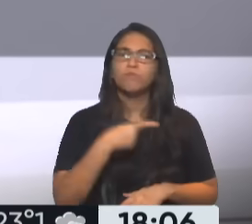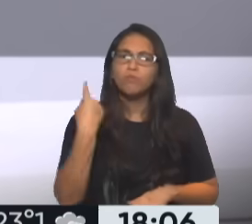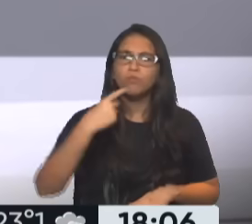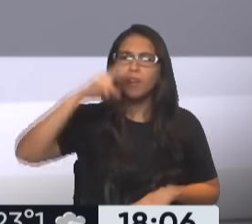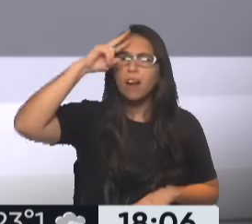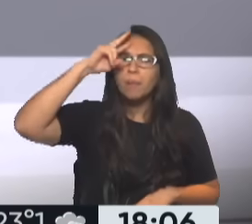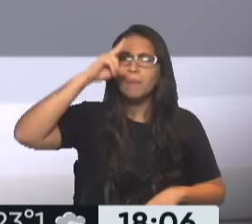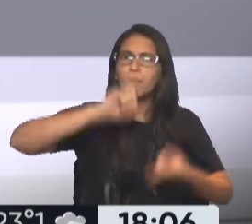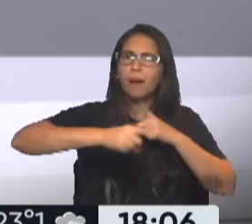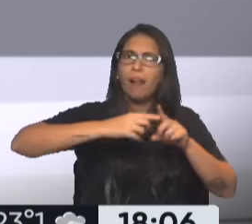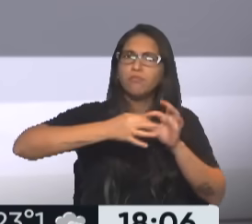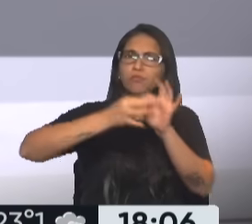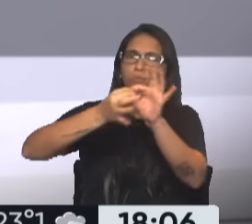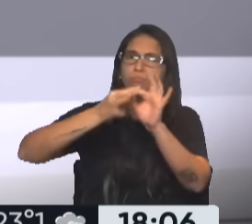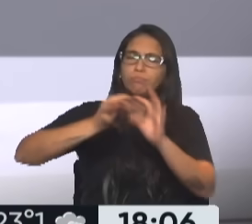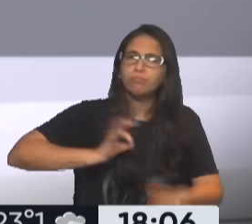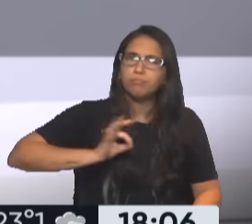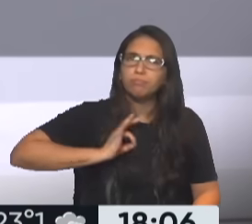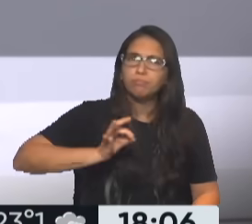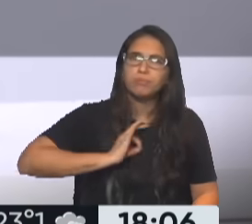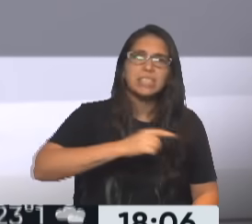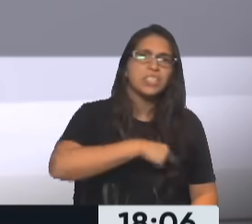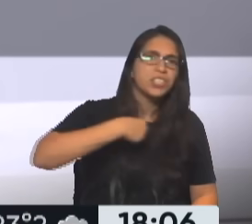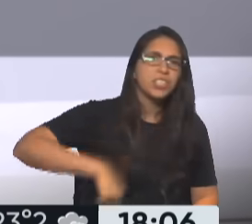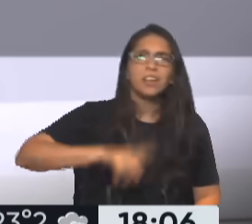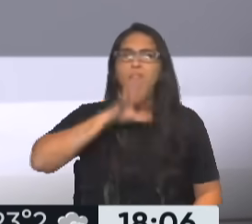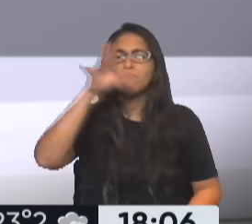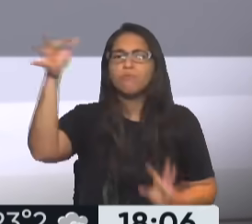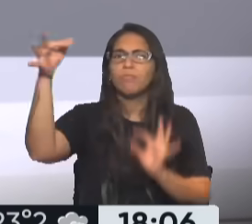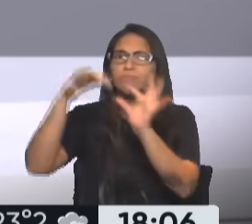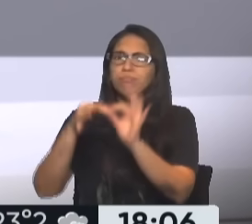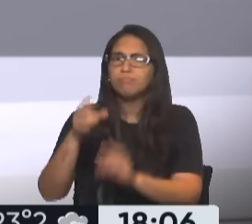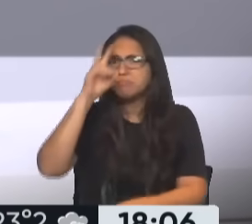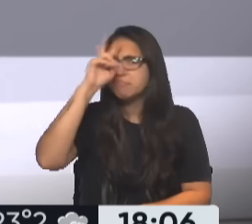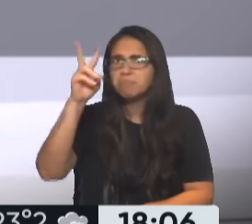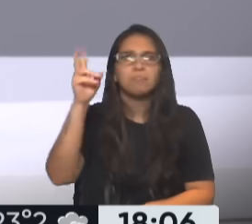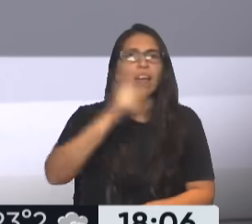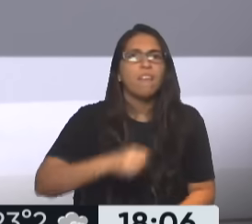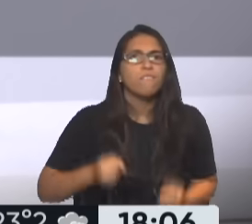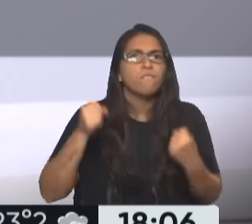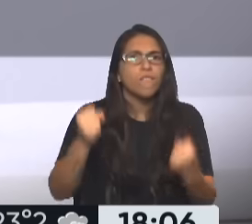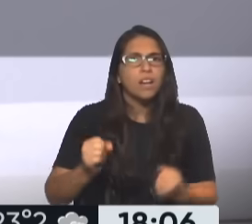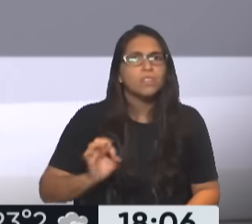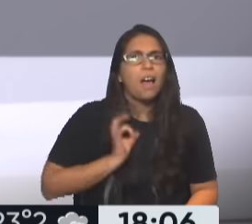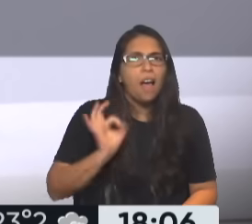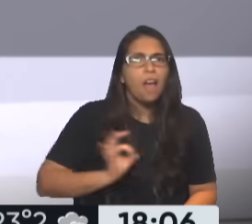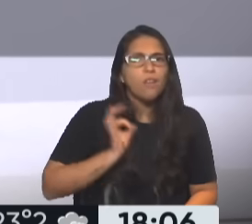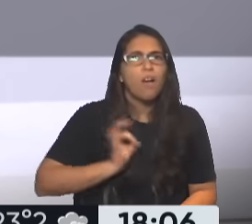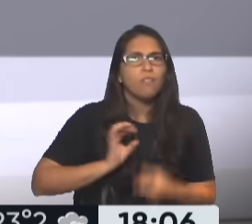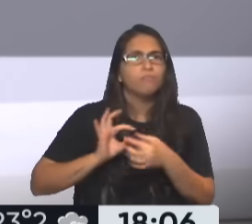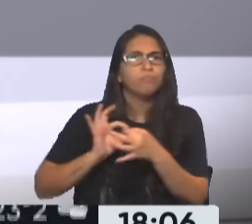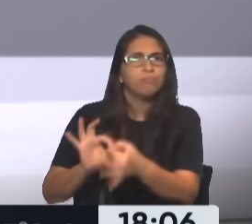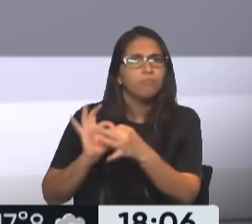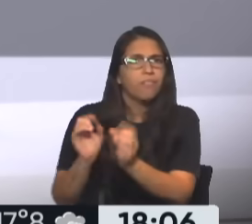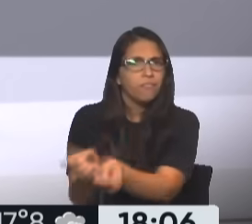anciens qui unissent la Chine à la Russie, ainsi que les efforts qui ont été déployés pendant des décennies pour stabiliser cette relation. Au